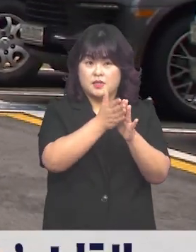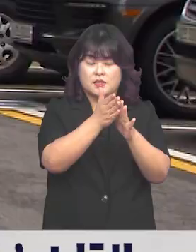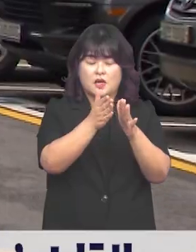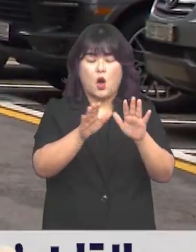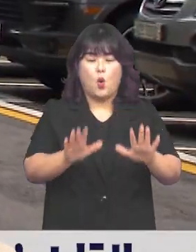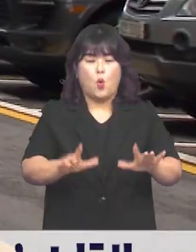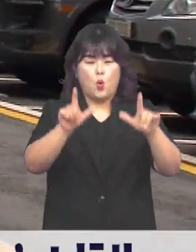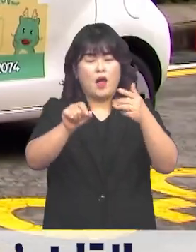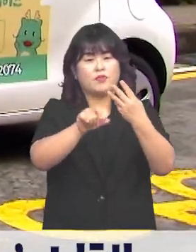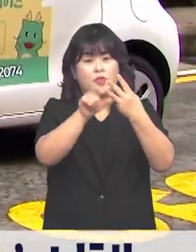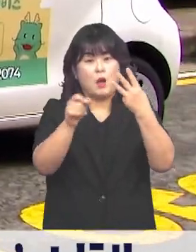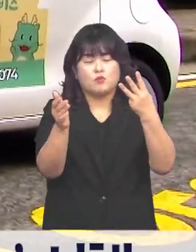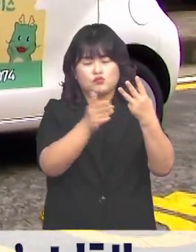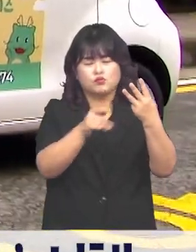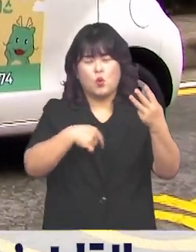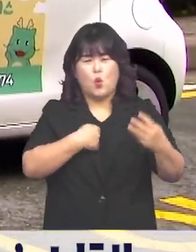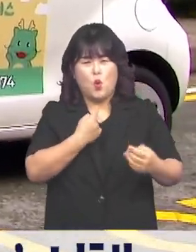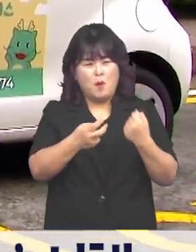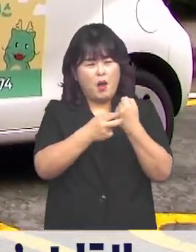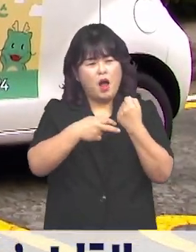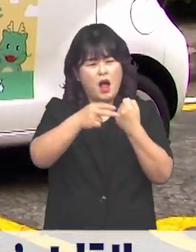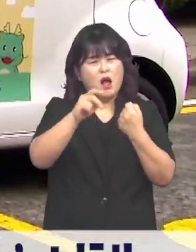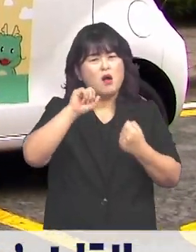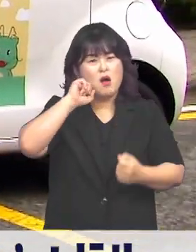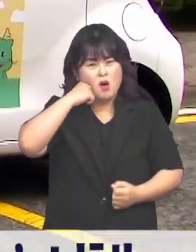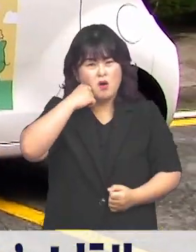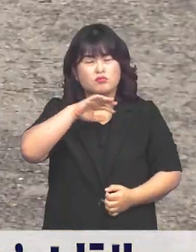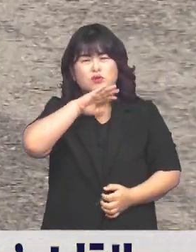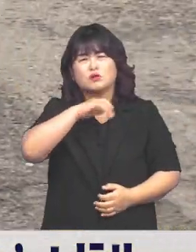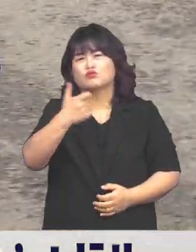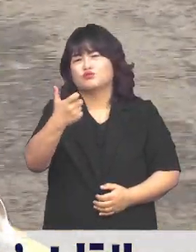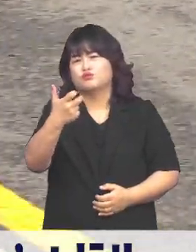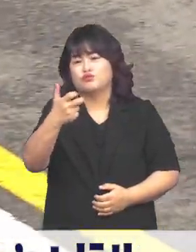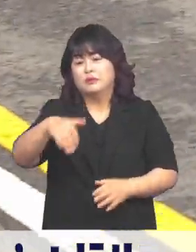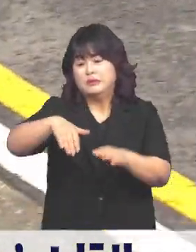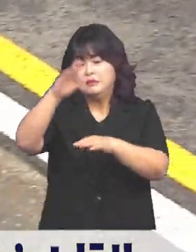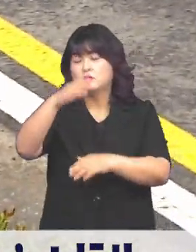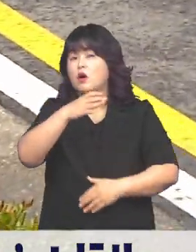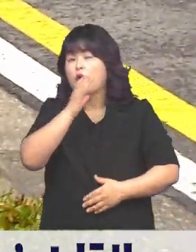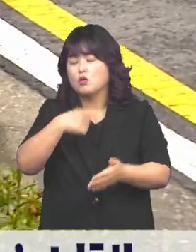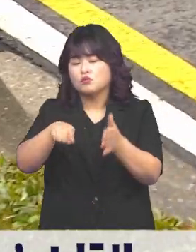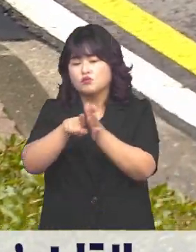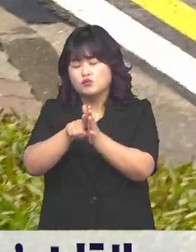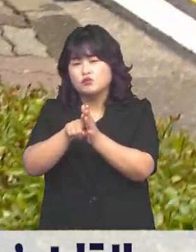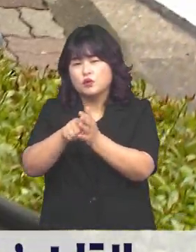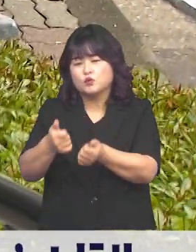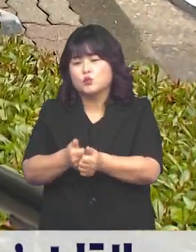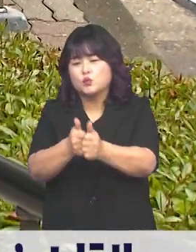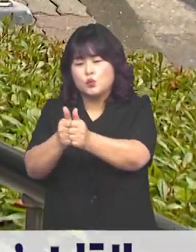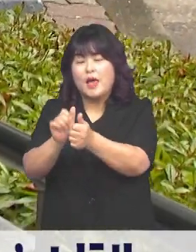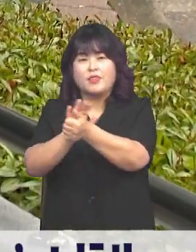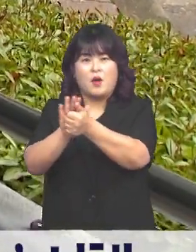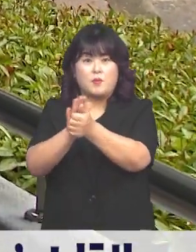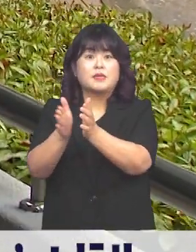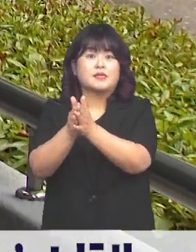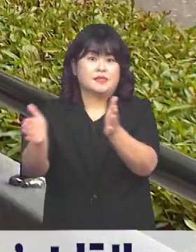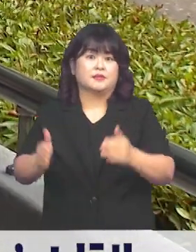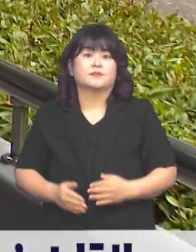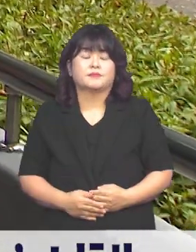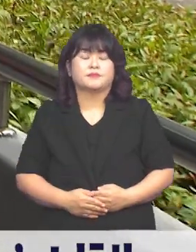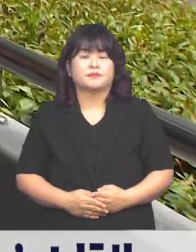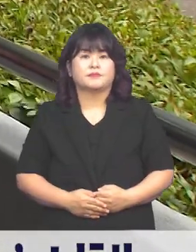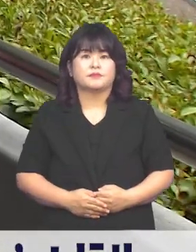용인특례시는 올해 3월부터 혼자 병원을 방문하기 어려운 70세 이상 어르신을 위한 고령 어르신 동행 서비스를 시행하고